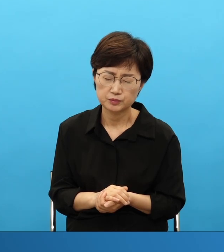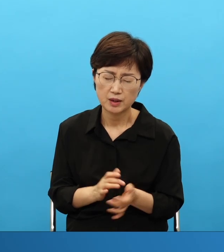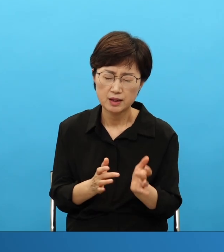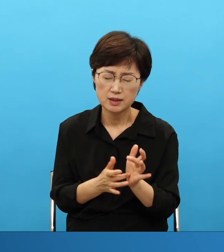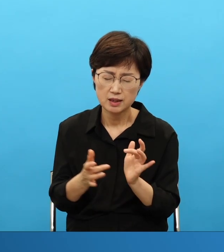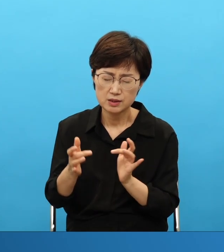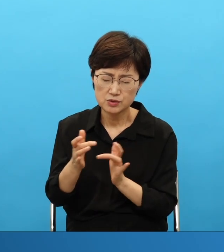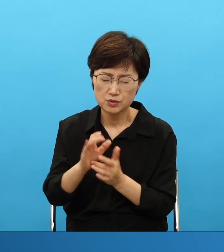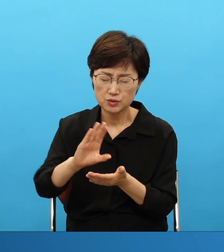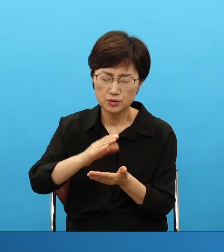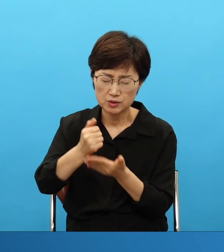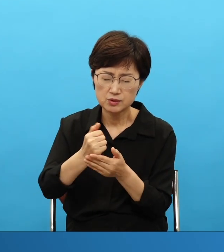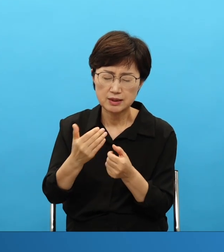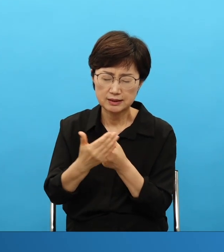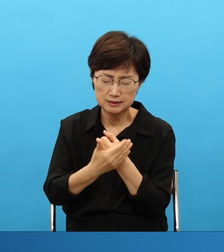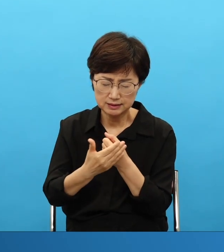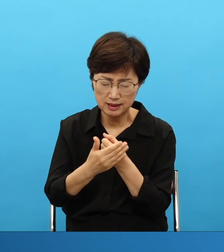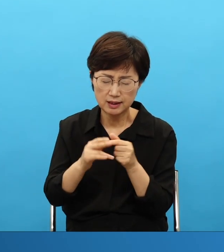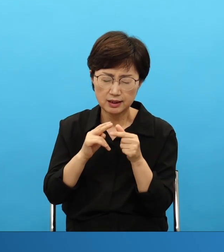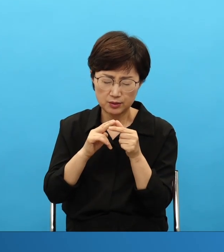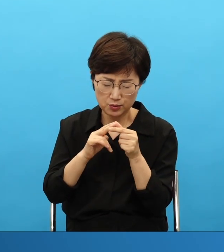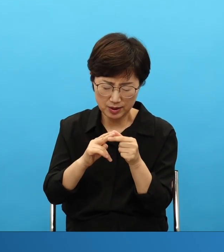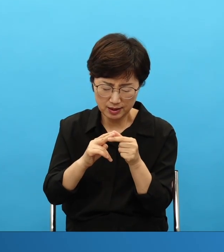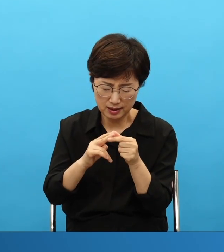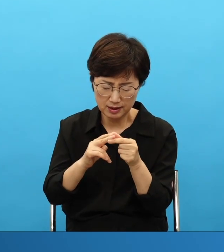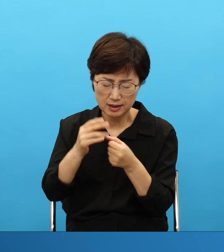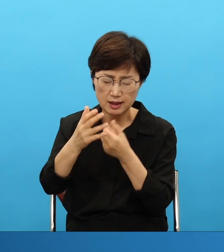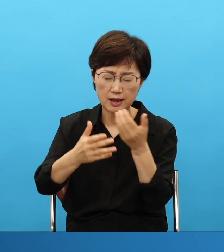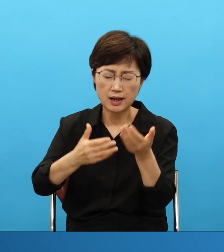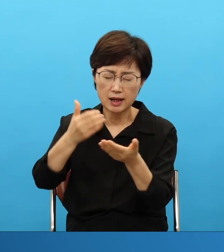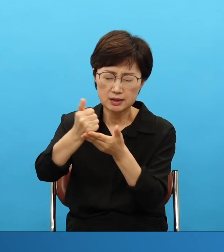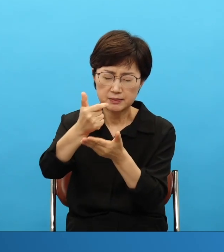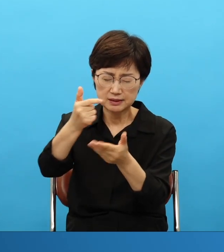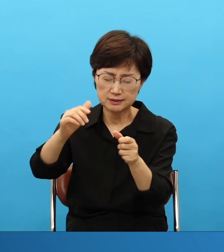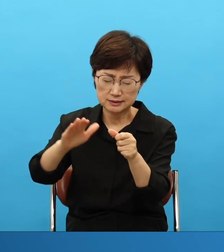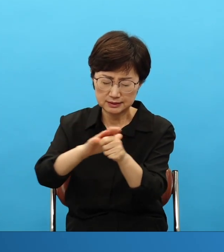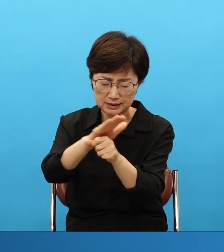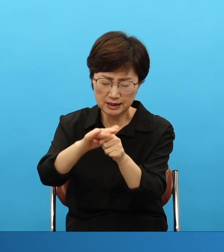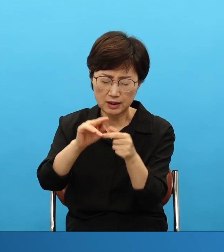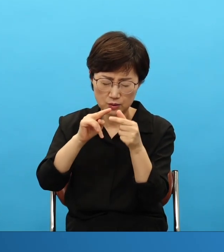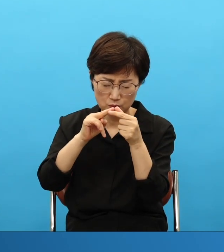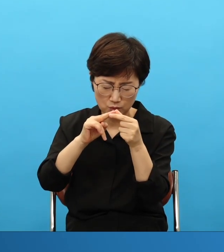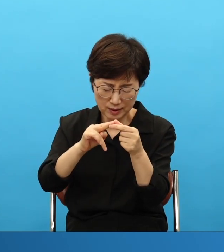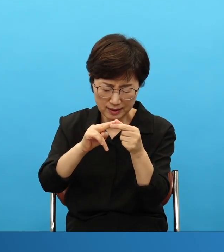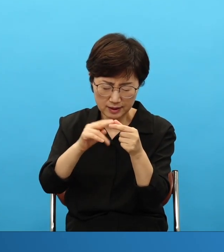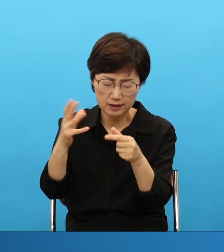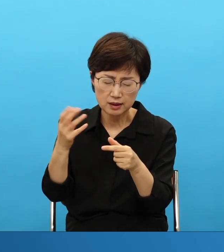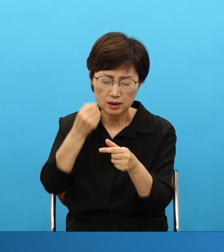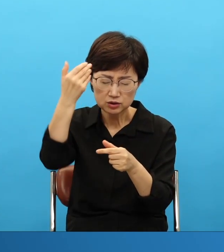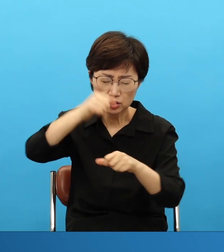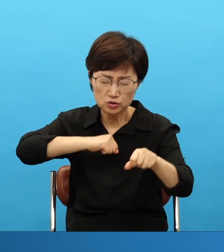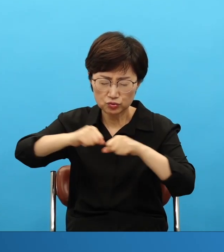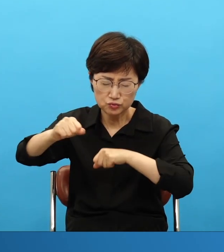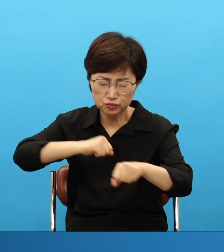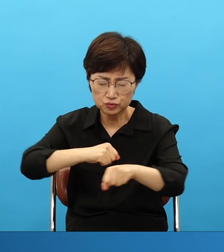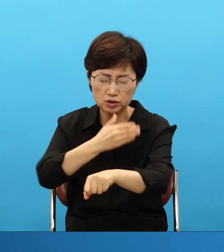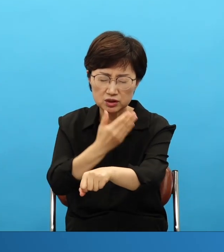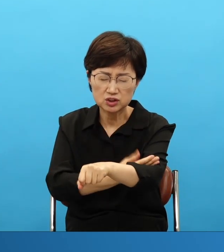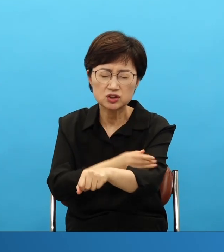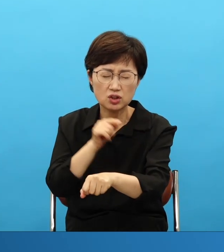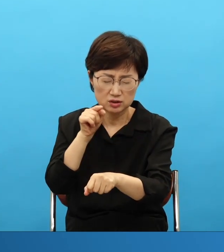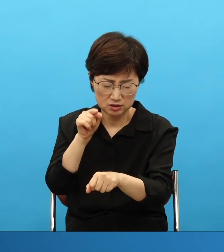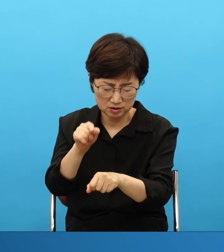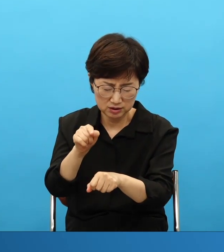예수 그리스도의 은혜와 하나님의 크신 사랑하 성님의 능력